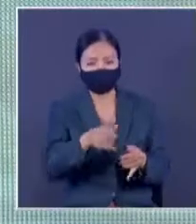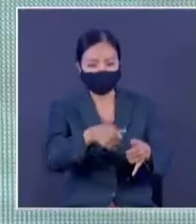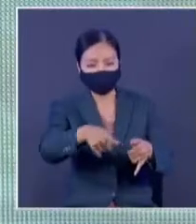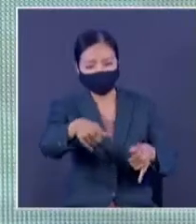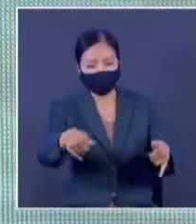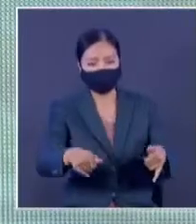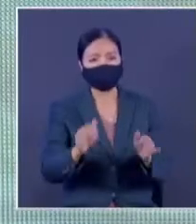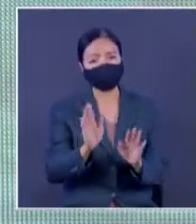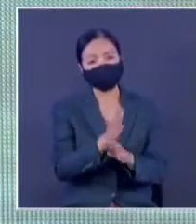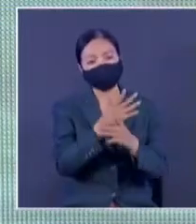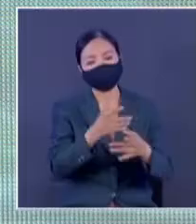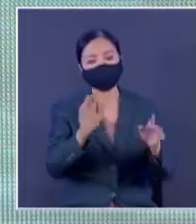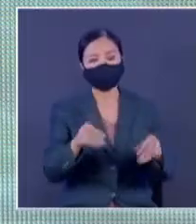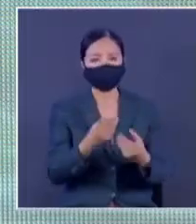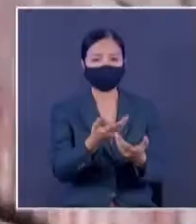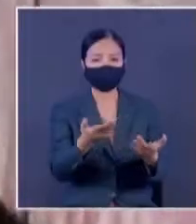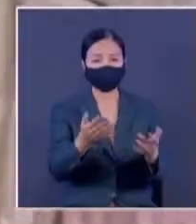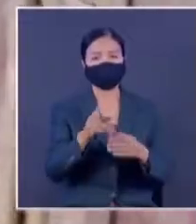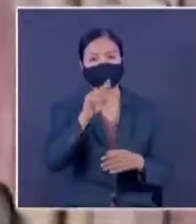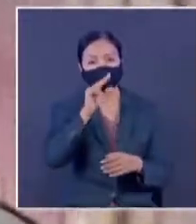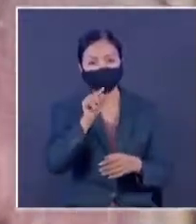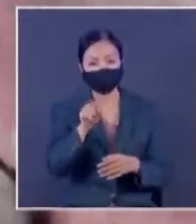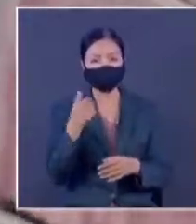แล้วนะคะยังสร้างภูวิลาให้ด้วยค่ะ